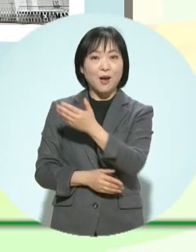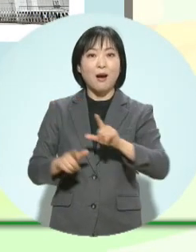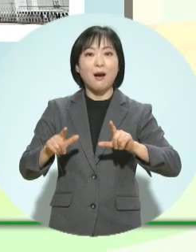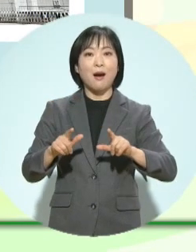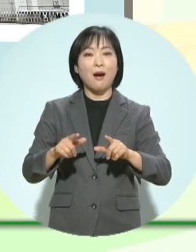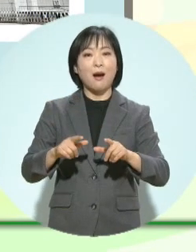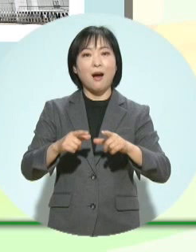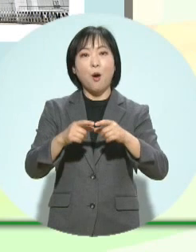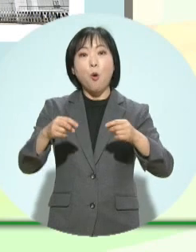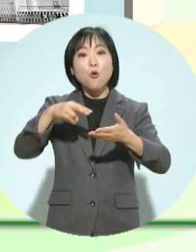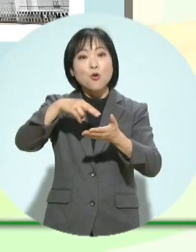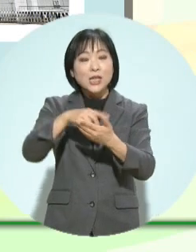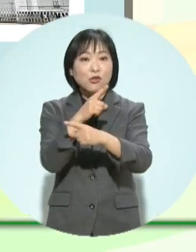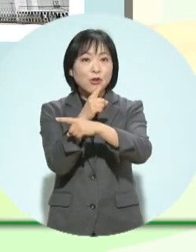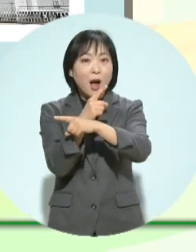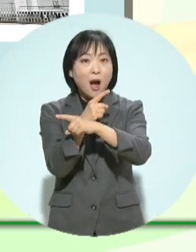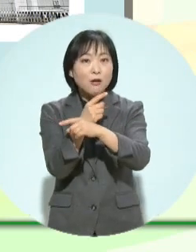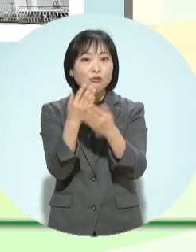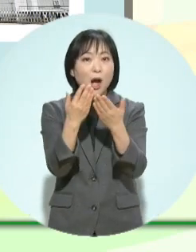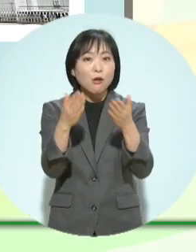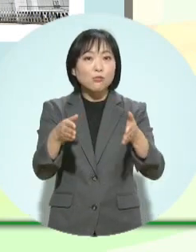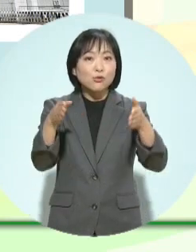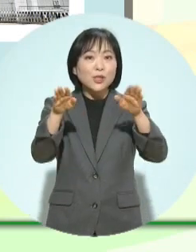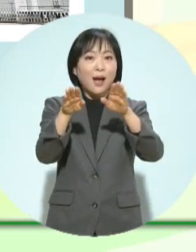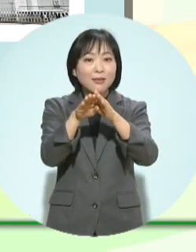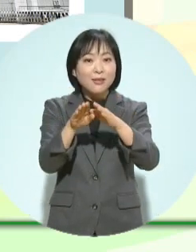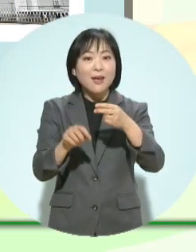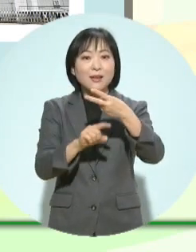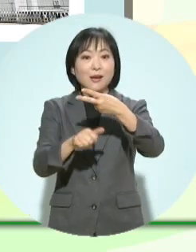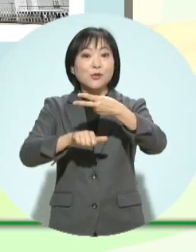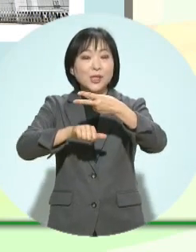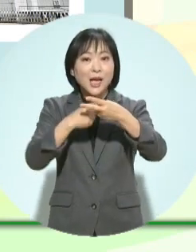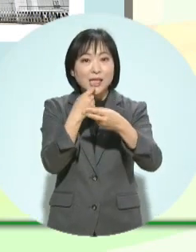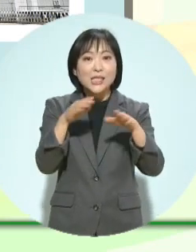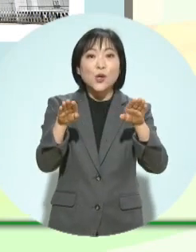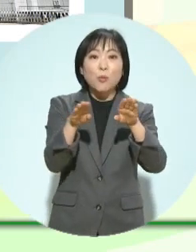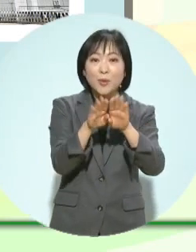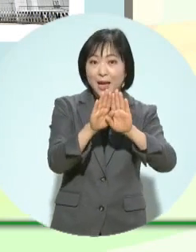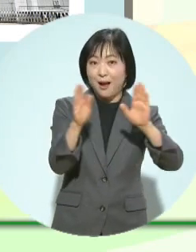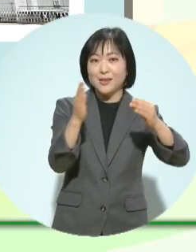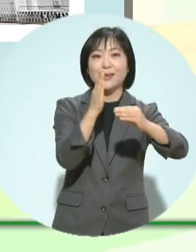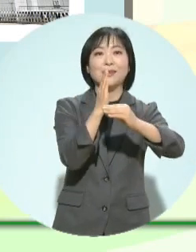科学博物館で来月5日日曜日まで開催しています。